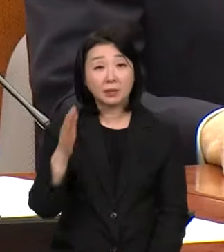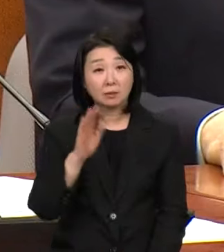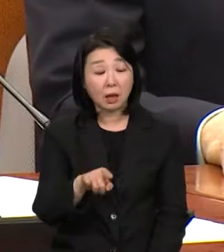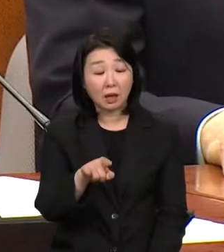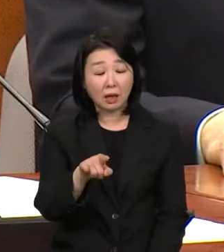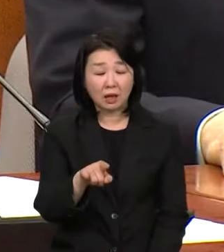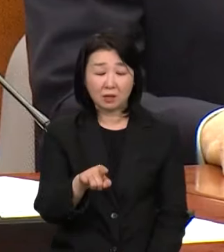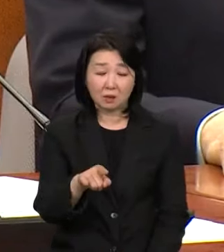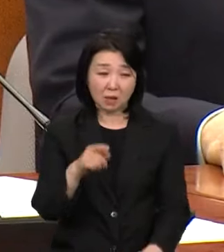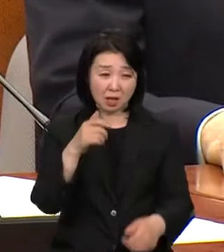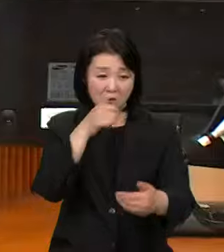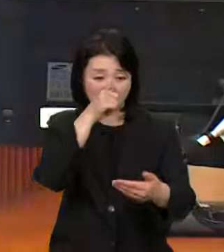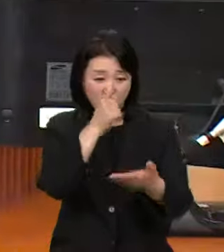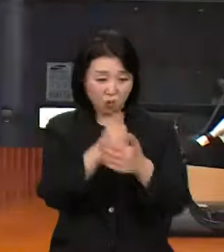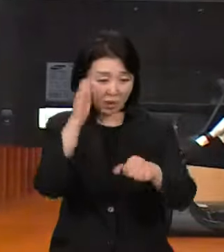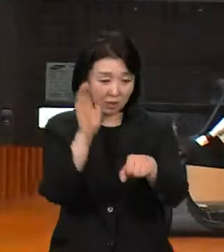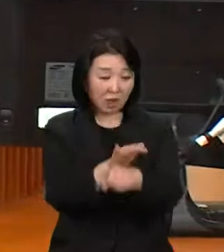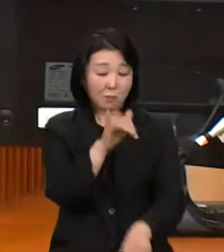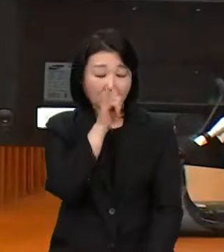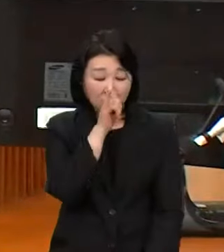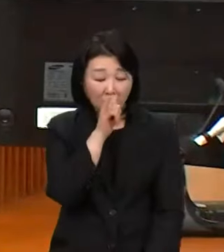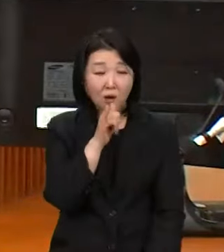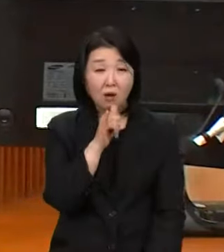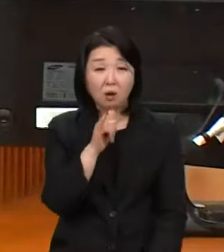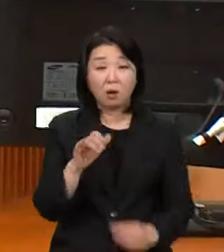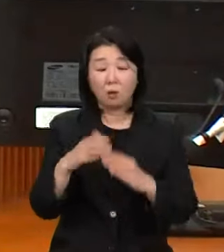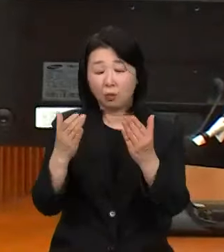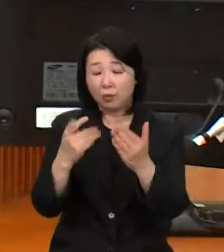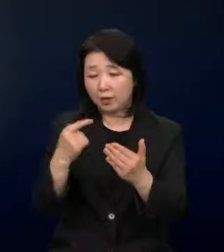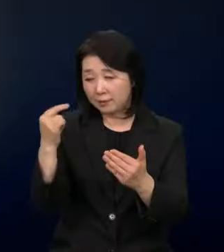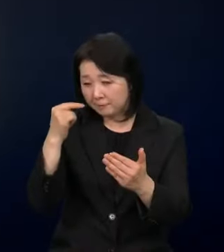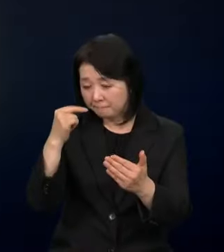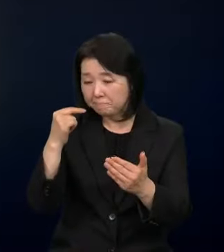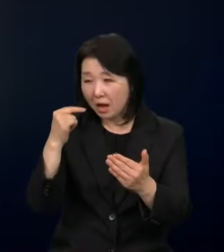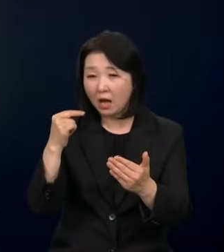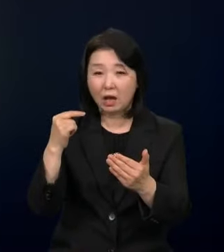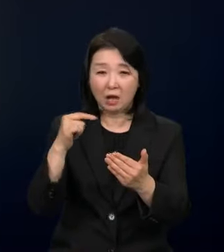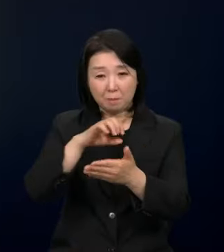이적행위가 있을 경우 보험부 심의로 거르는 건 가능합니다